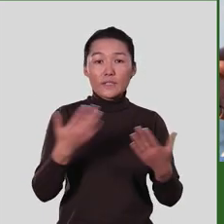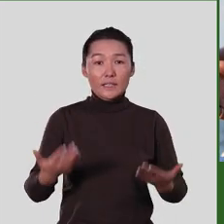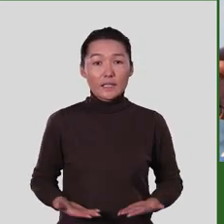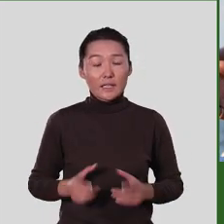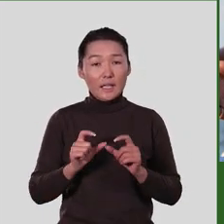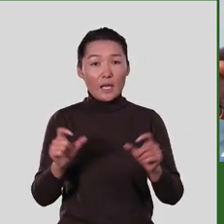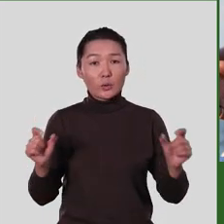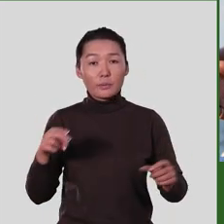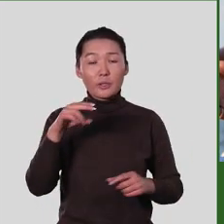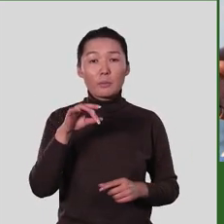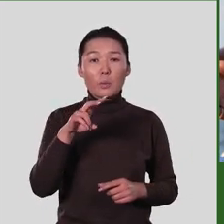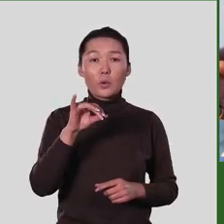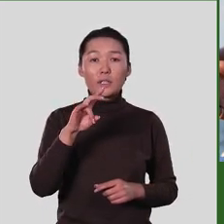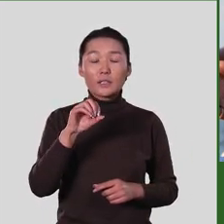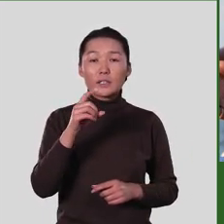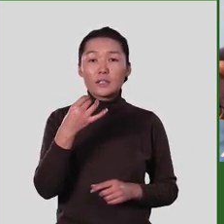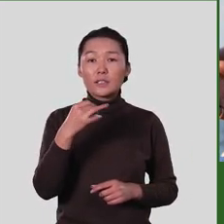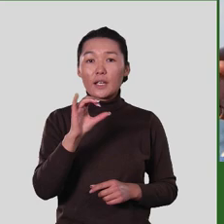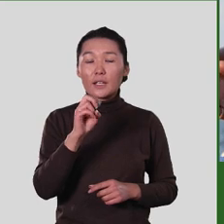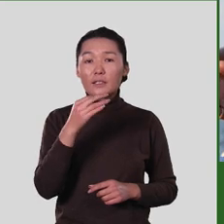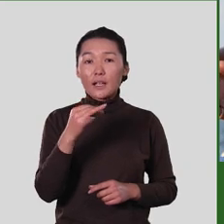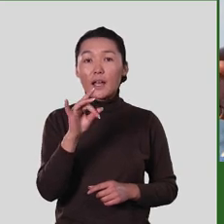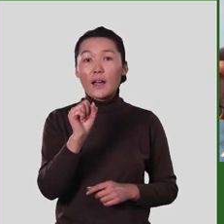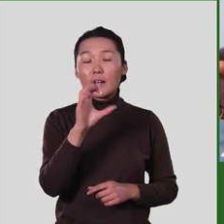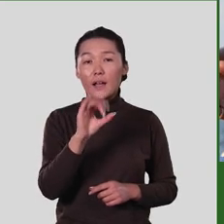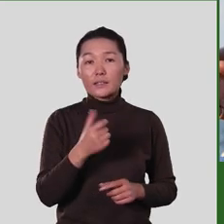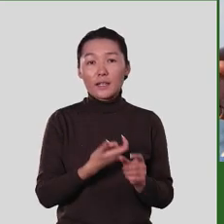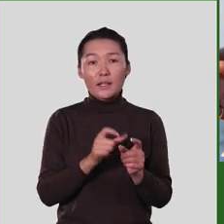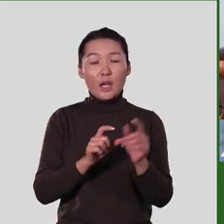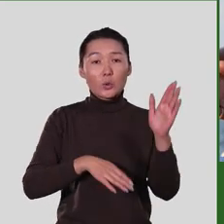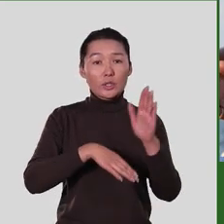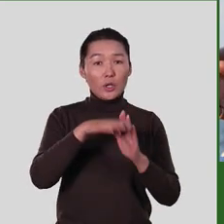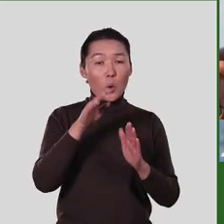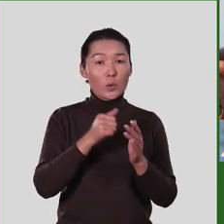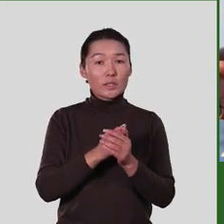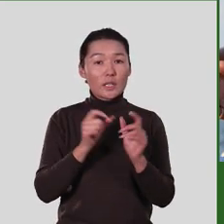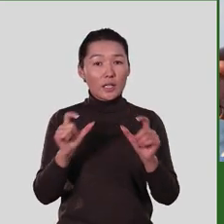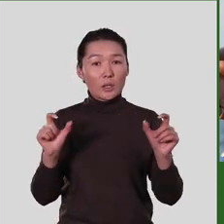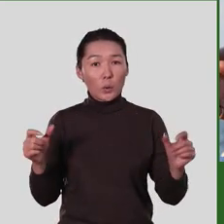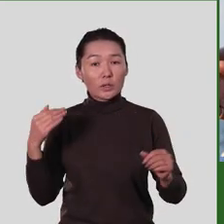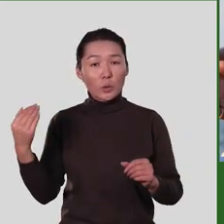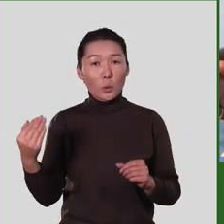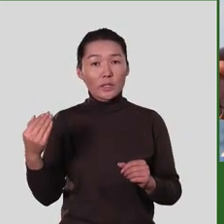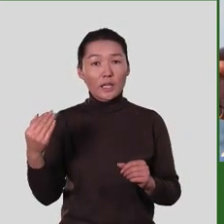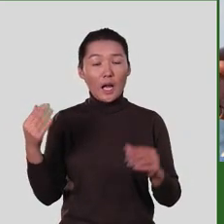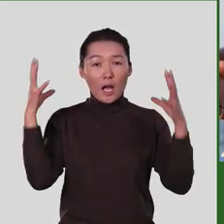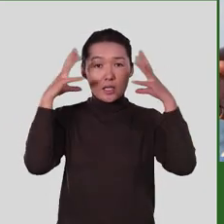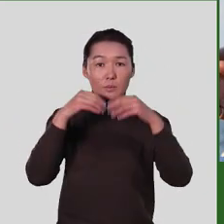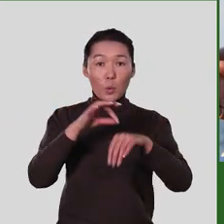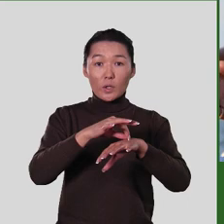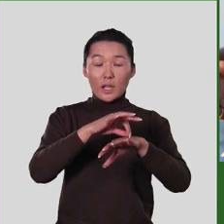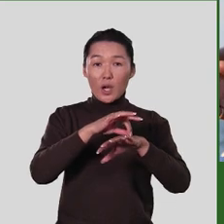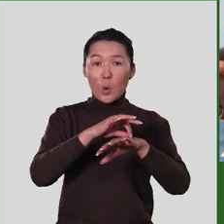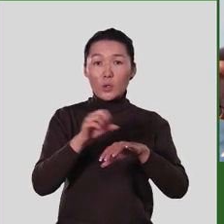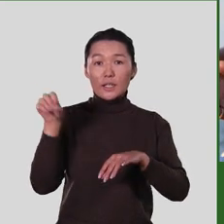людьми полинезийской расы. Это очень рослые люди. У них смуглая кожа и почти